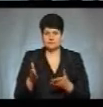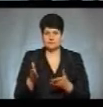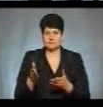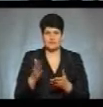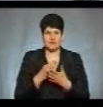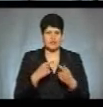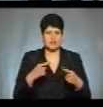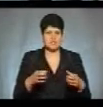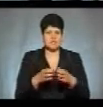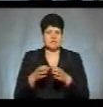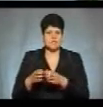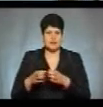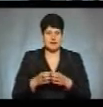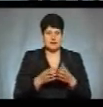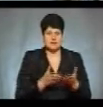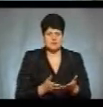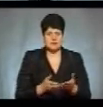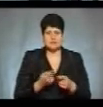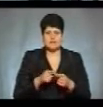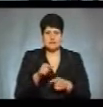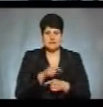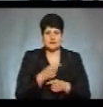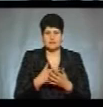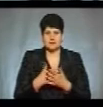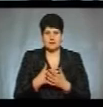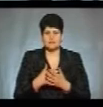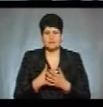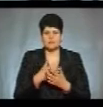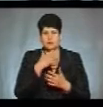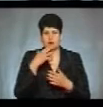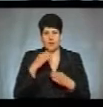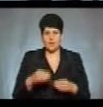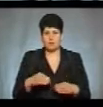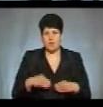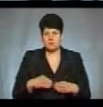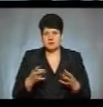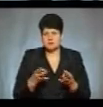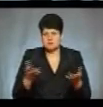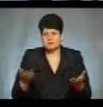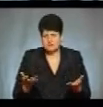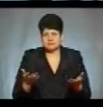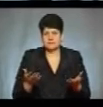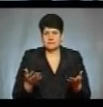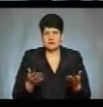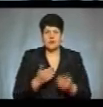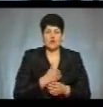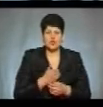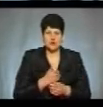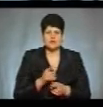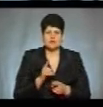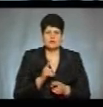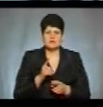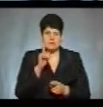різні секції, цей, наприклад, багато памперсів використовує. Ну і так вже хочеться йому якогось